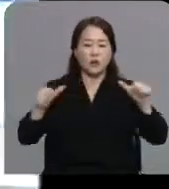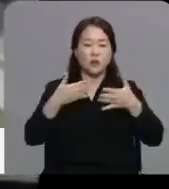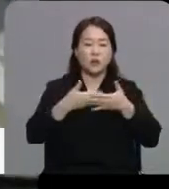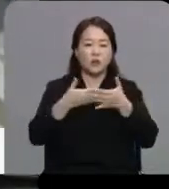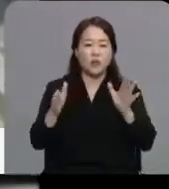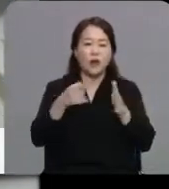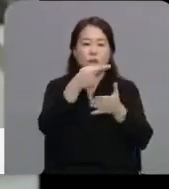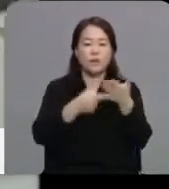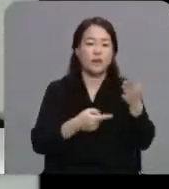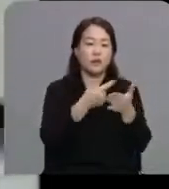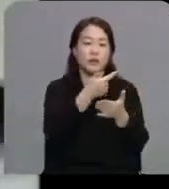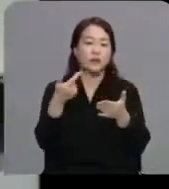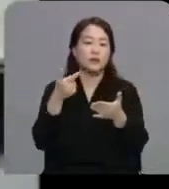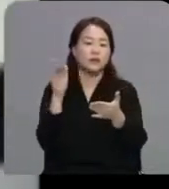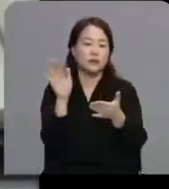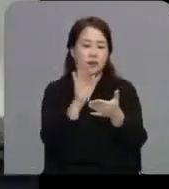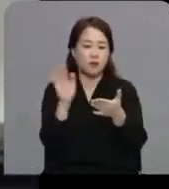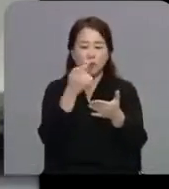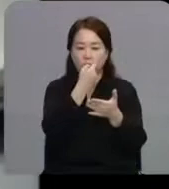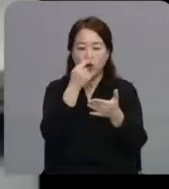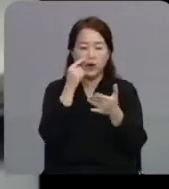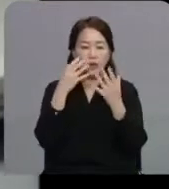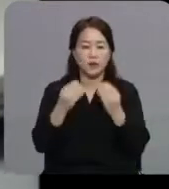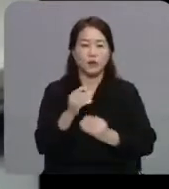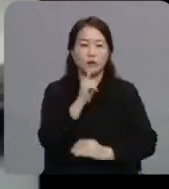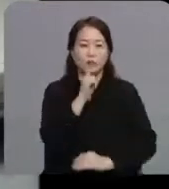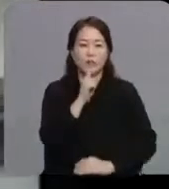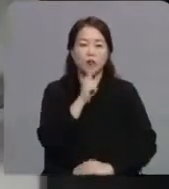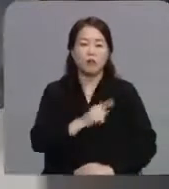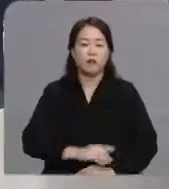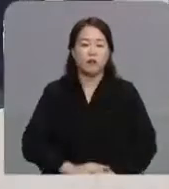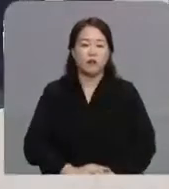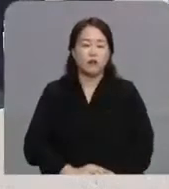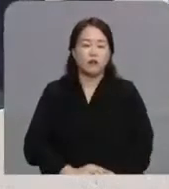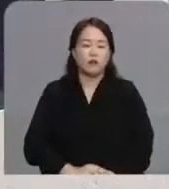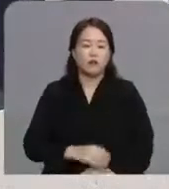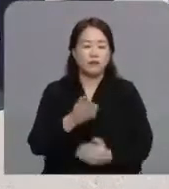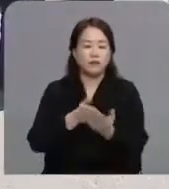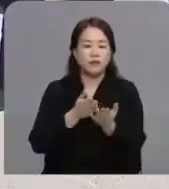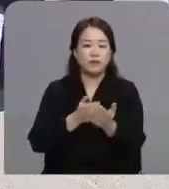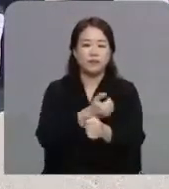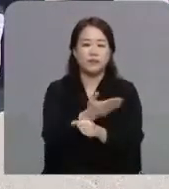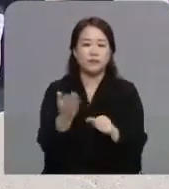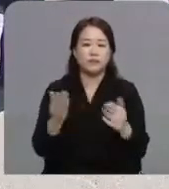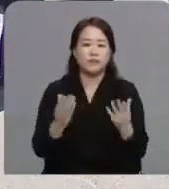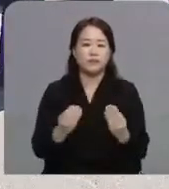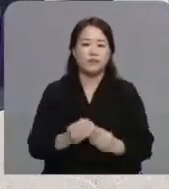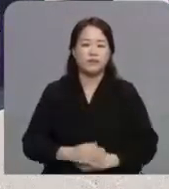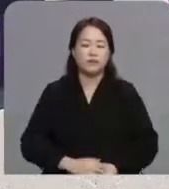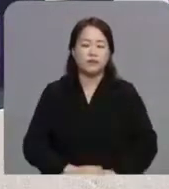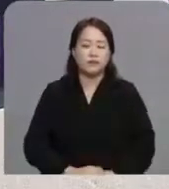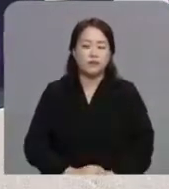피해가 크지 않은 것으로 확인했다고 무주 리조트는 밝혔습니다. KBS 뉴스 박웅입니다.